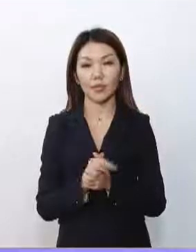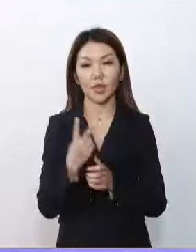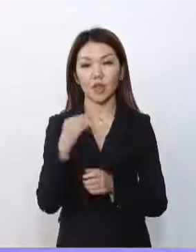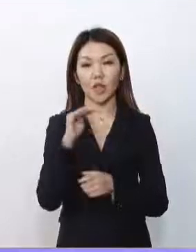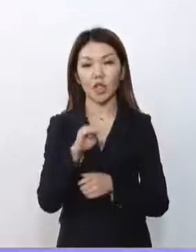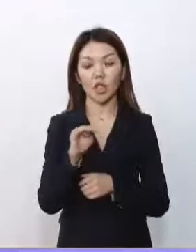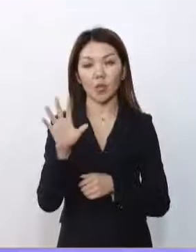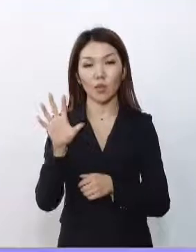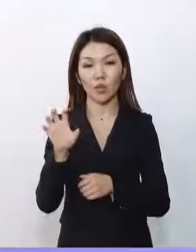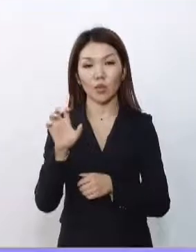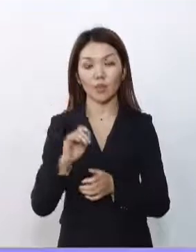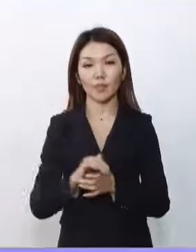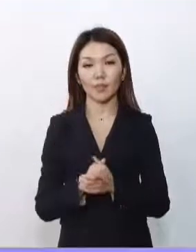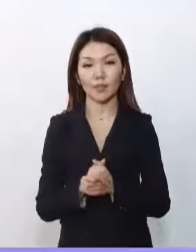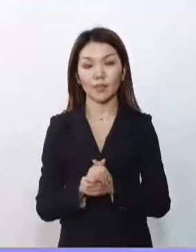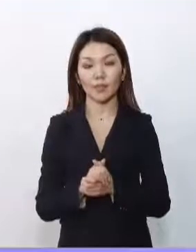2500